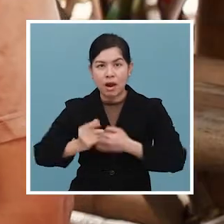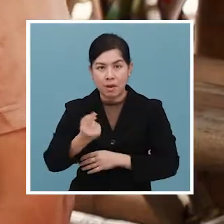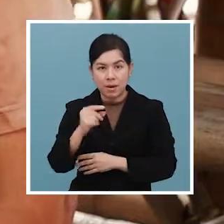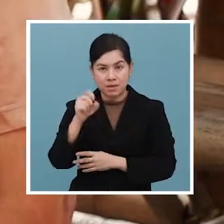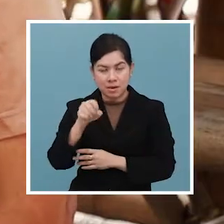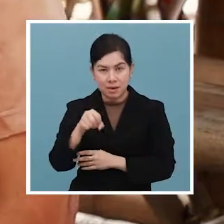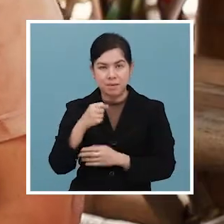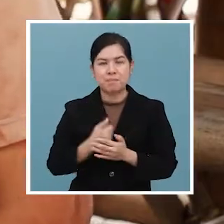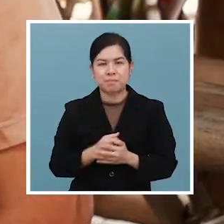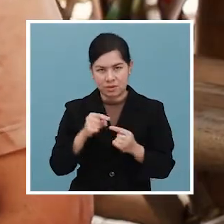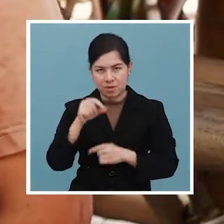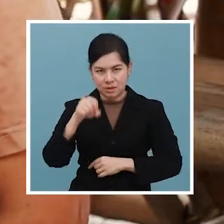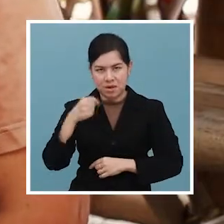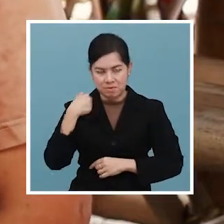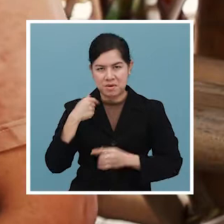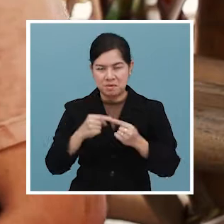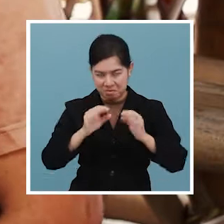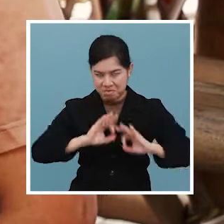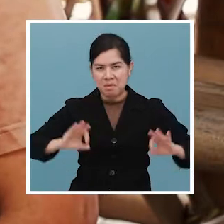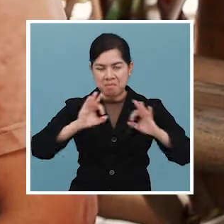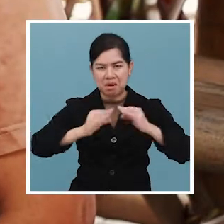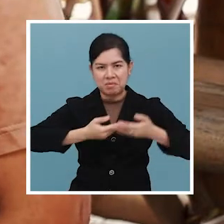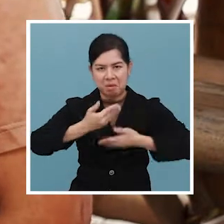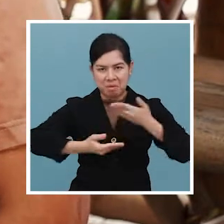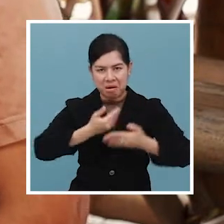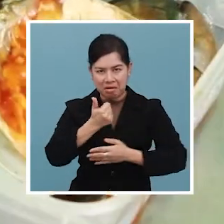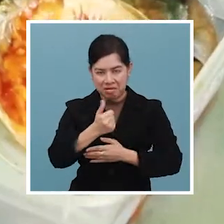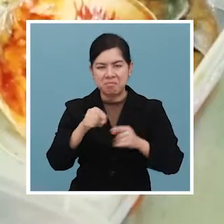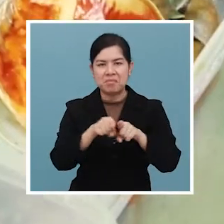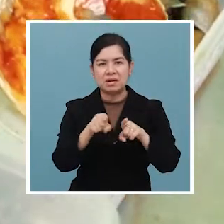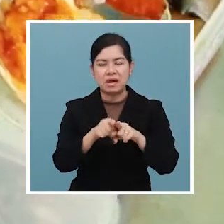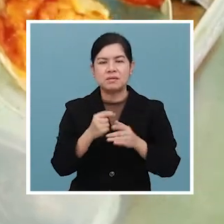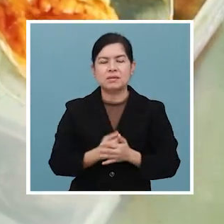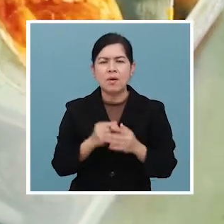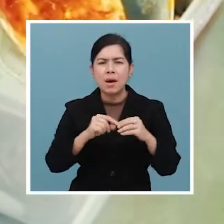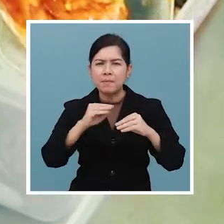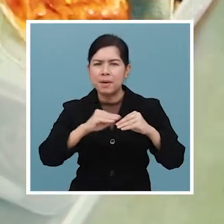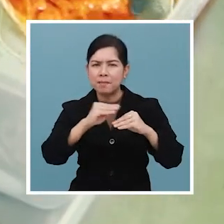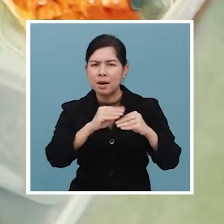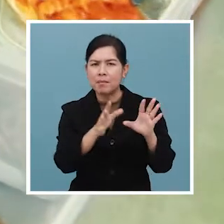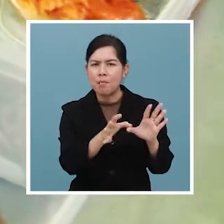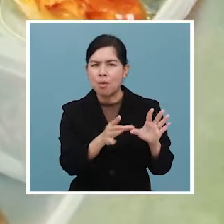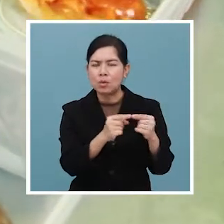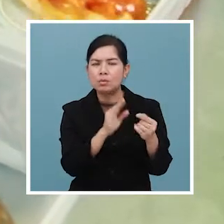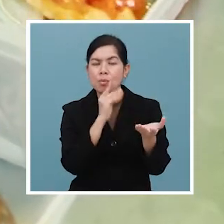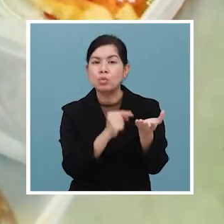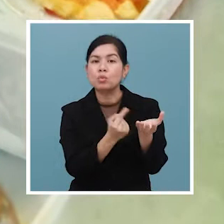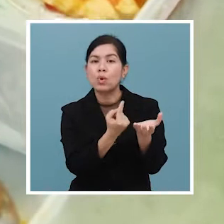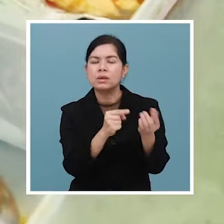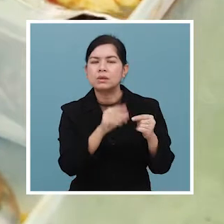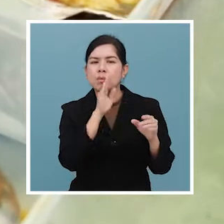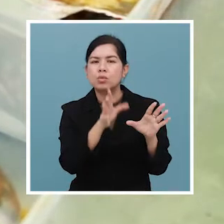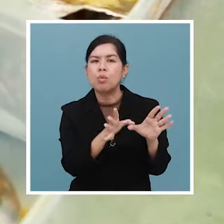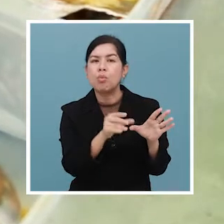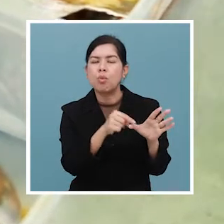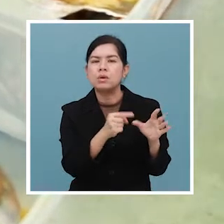ใช่ค่ะของบ้านชายทะเลรังจันทร์เหมือนกันเป็นคนซับตัวใหม่เหมือนกันยังไงคือเป็นการเพิ่มมูลค่าเท่านั้นเองขอบปากให้มันจาก